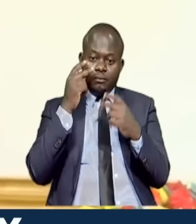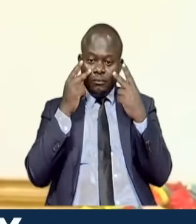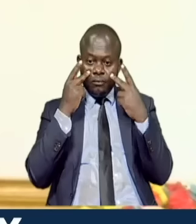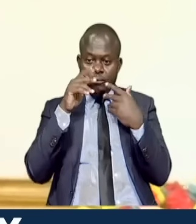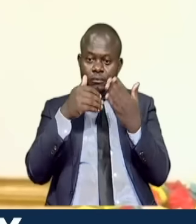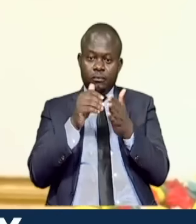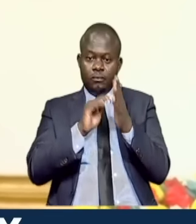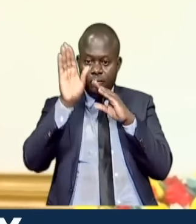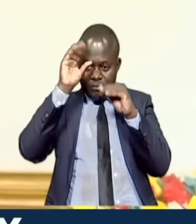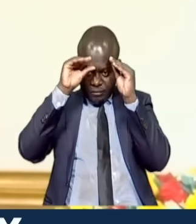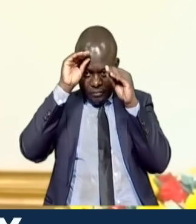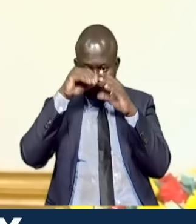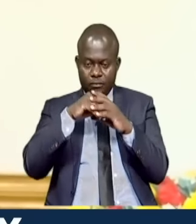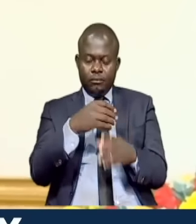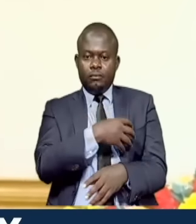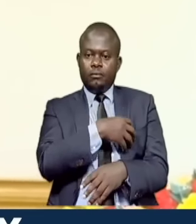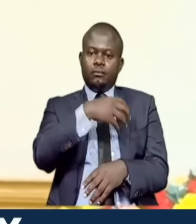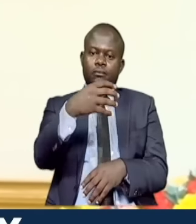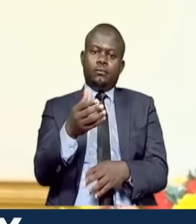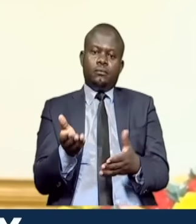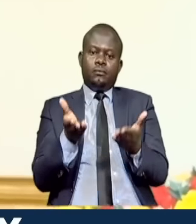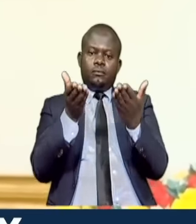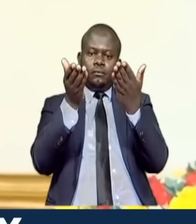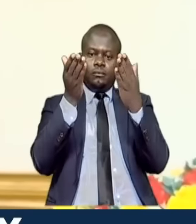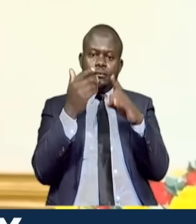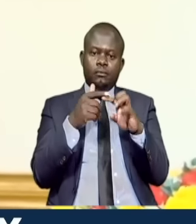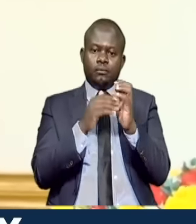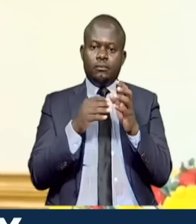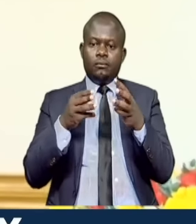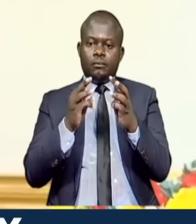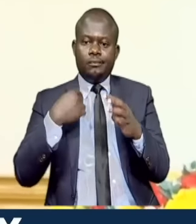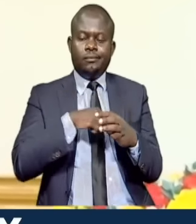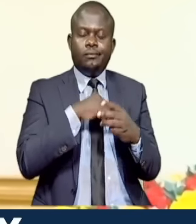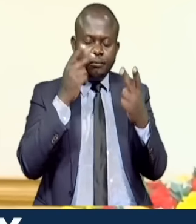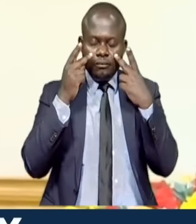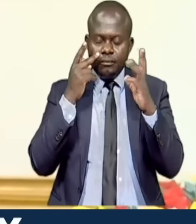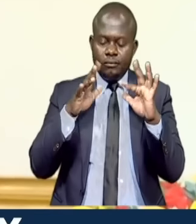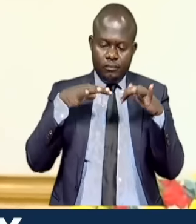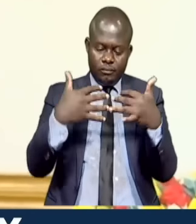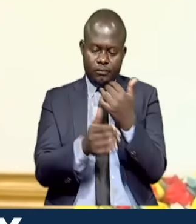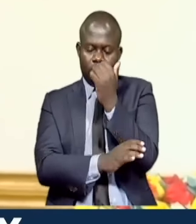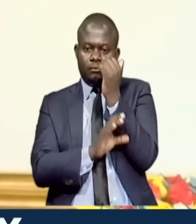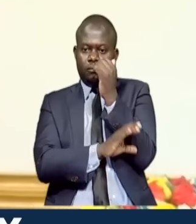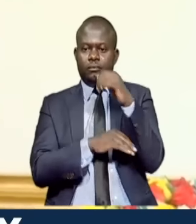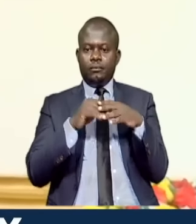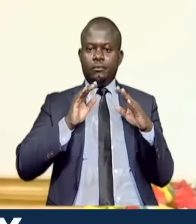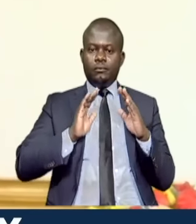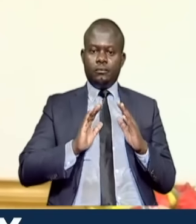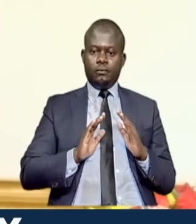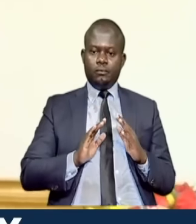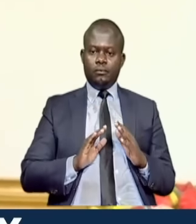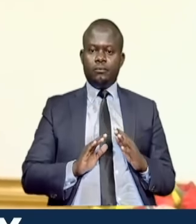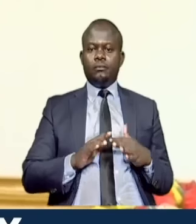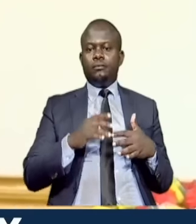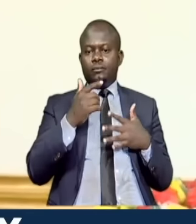no kwigiraho mu by'ubukungu buzamuka uko tubibona, ndetse n'uburyo igihugu gituje ni